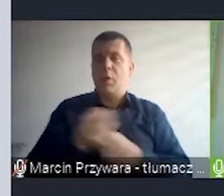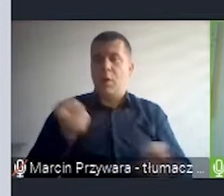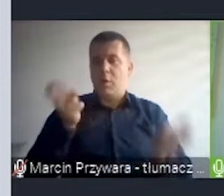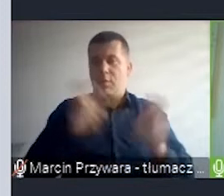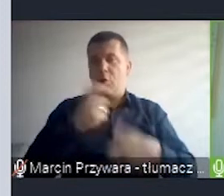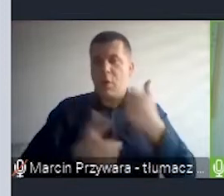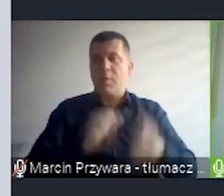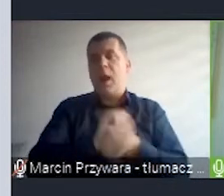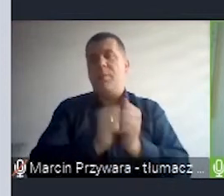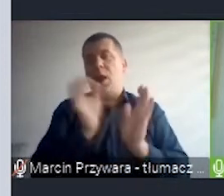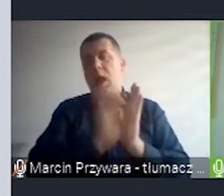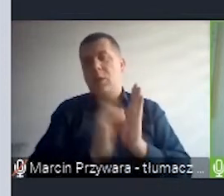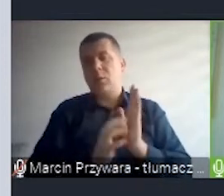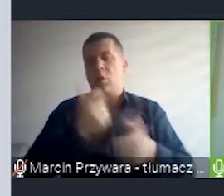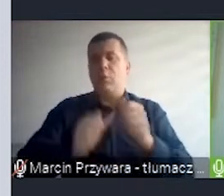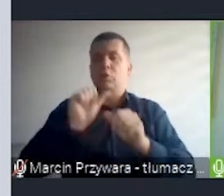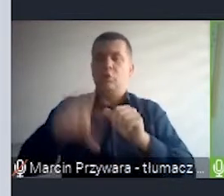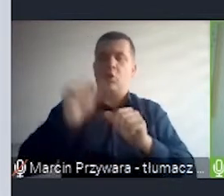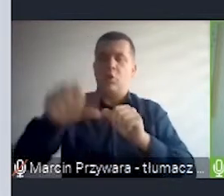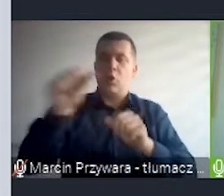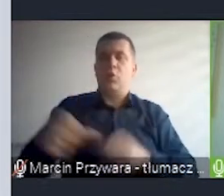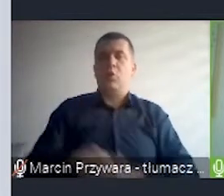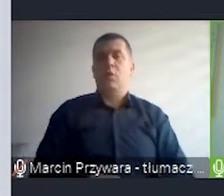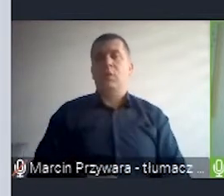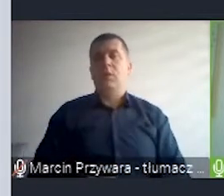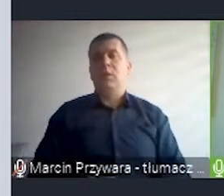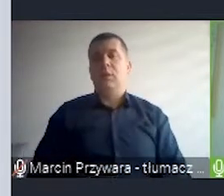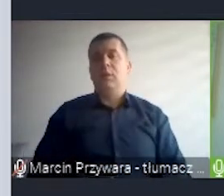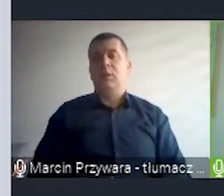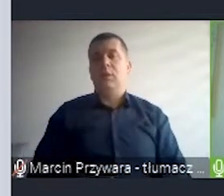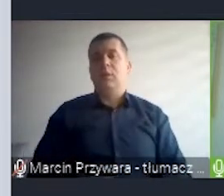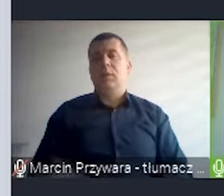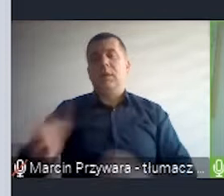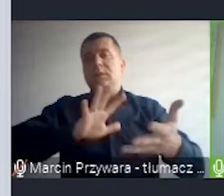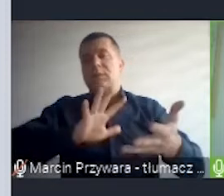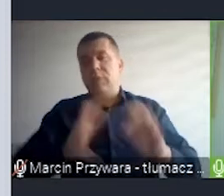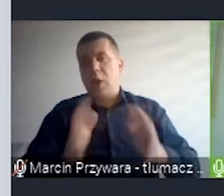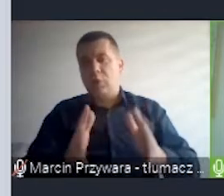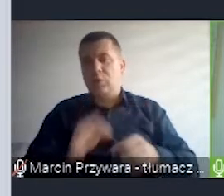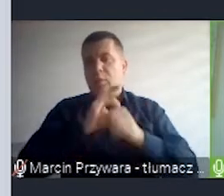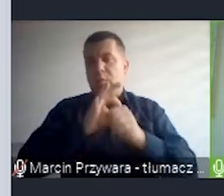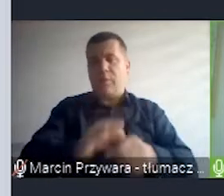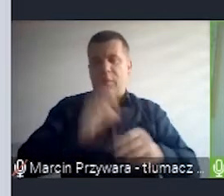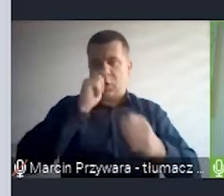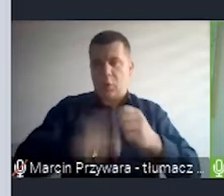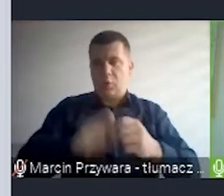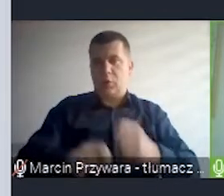albo aktualizuje, albo tworzy co roku, który zakłada sposób prowadzenia